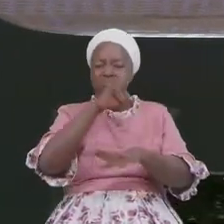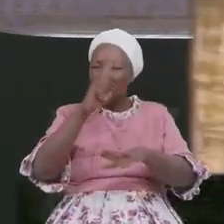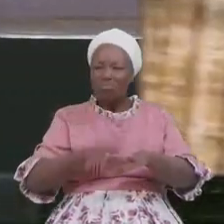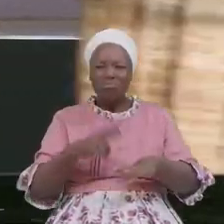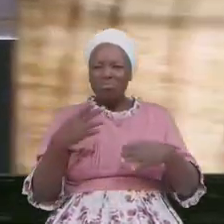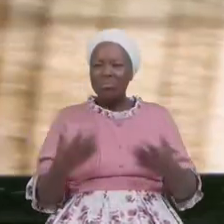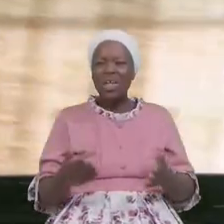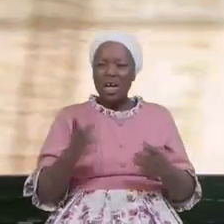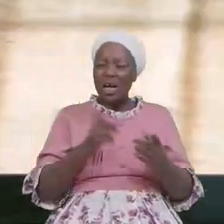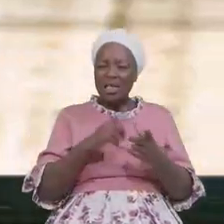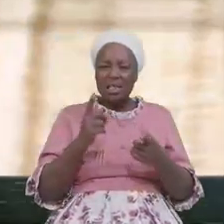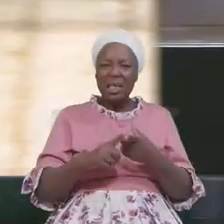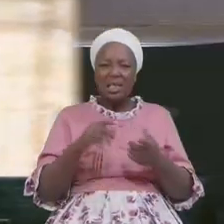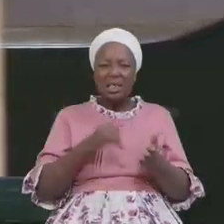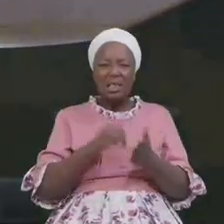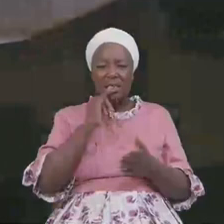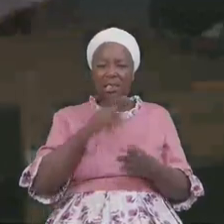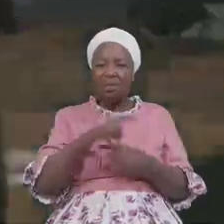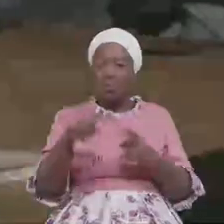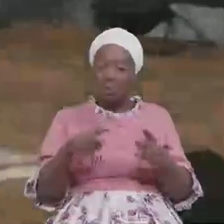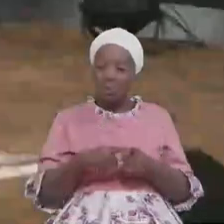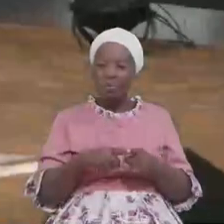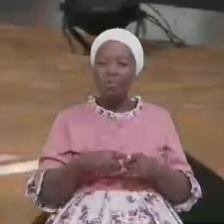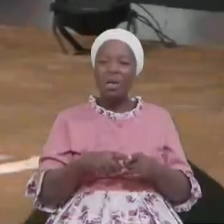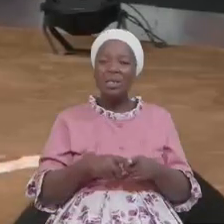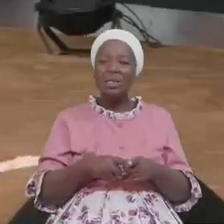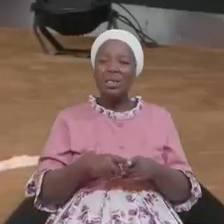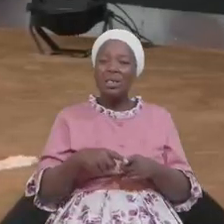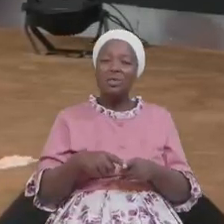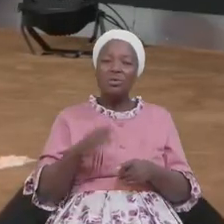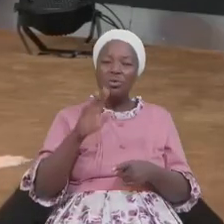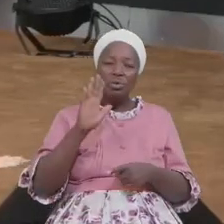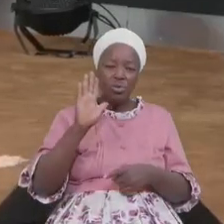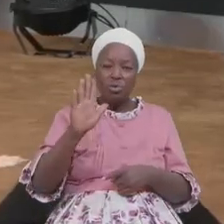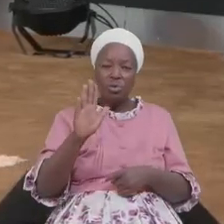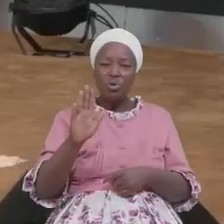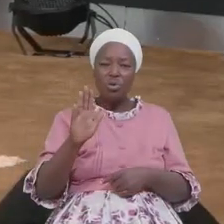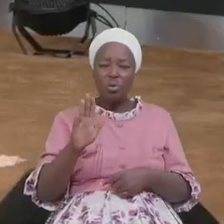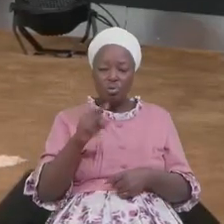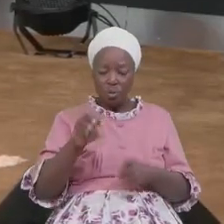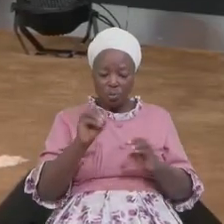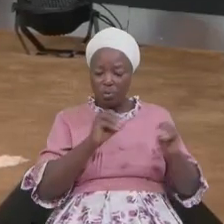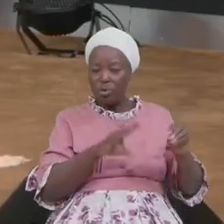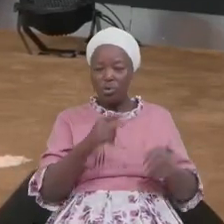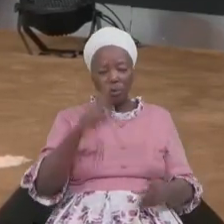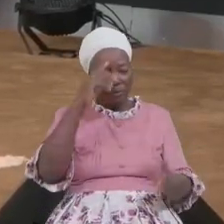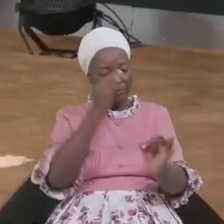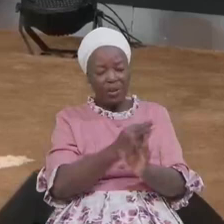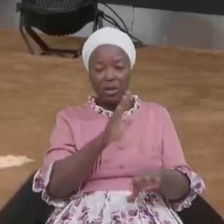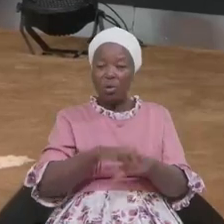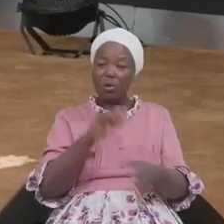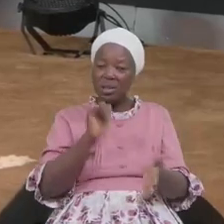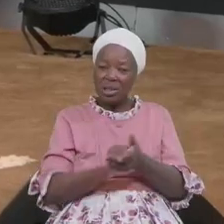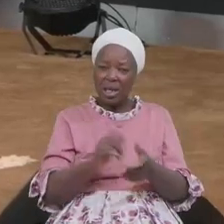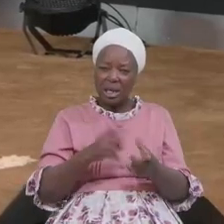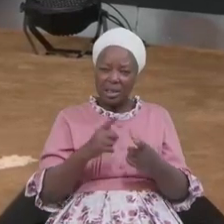lorsque tu t'attaches. C'est lorsque tu places la foi sur ce qu'a été dit. Même